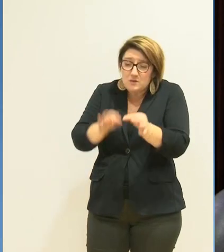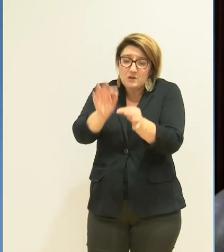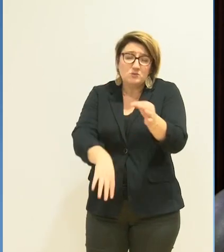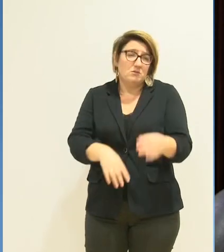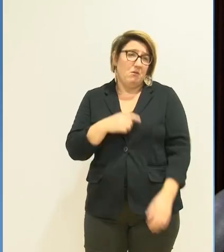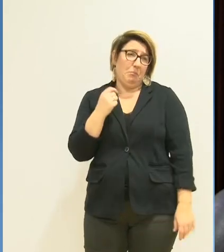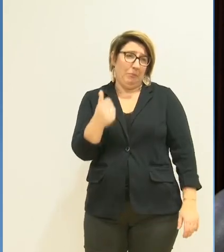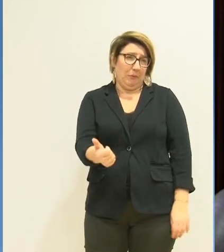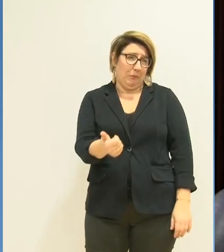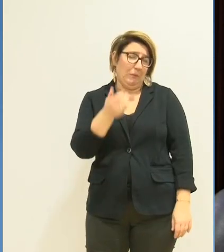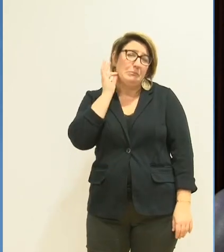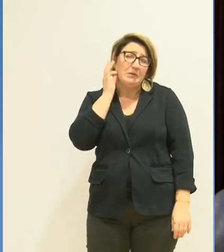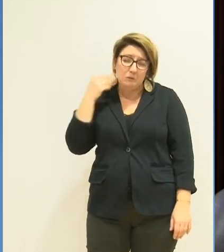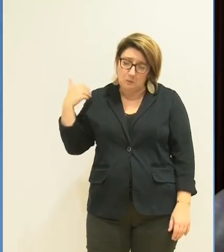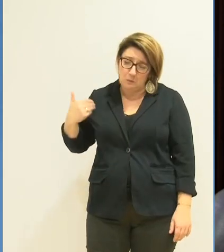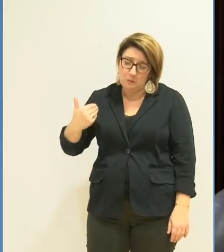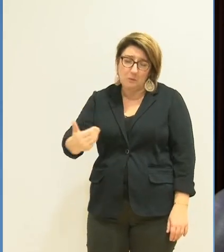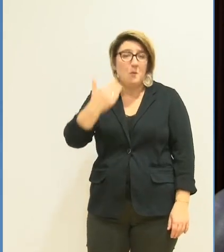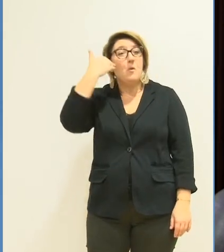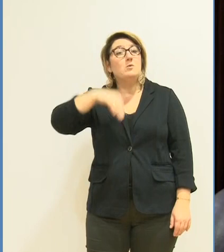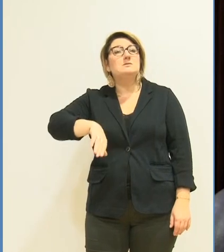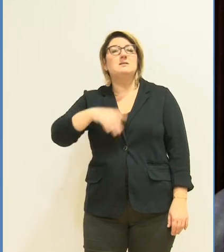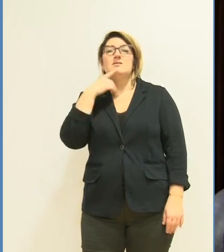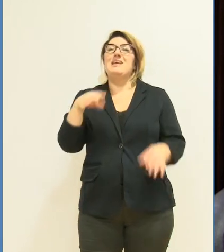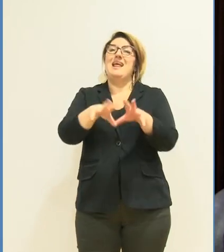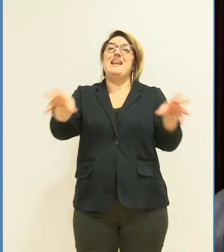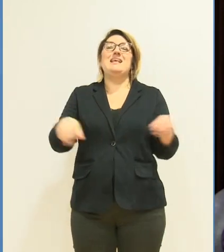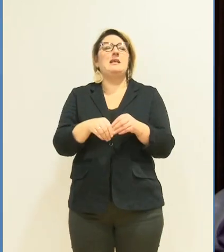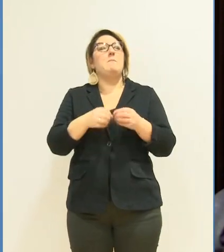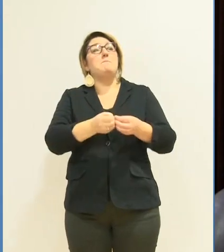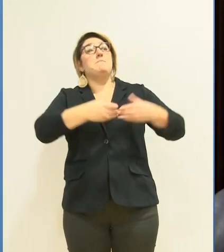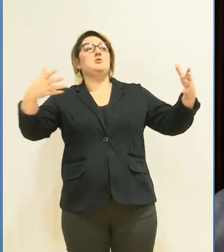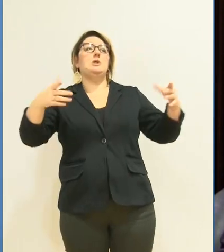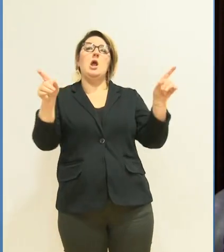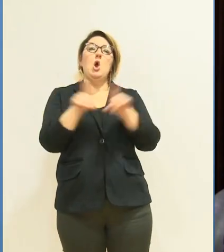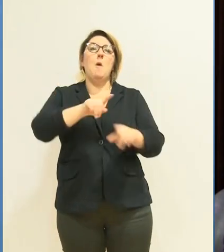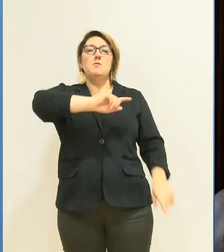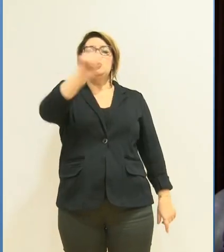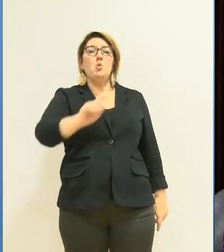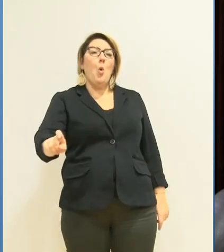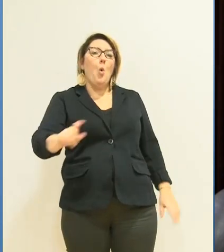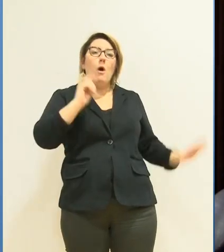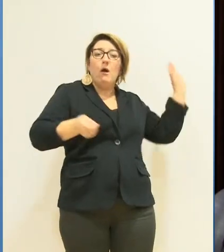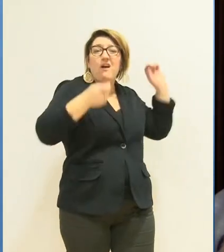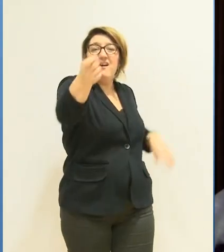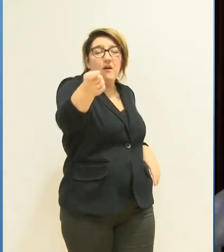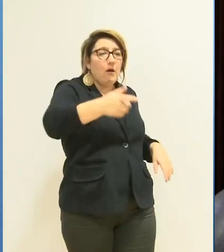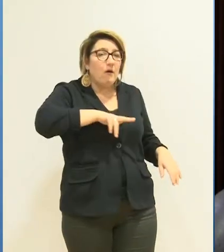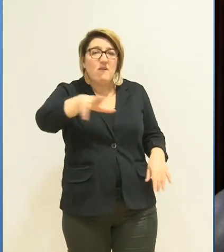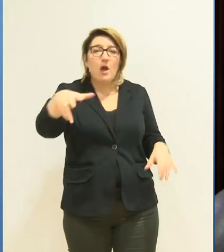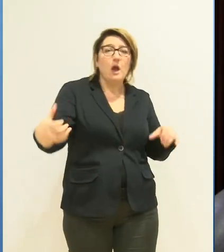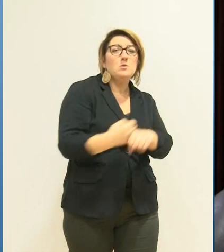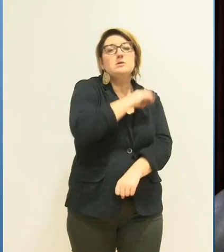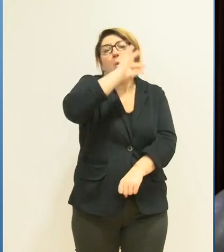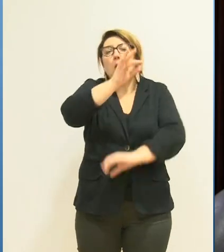il n'y a pas une majorité qui va arriver là comme euros à nous faire le truc comme quoi ils vont sortir de la villeneuve